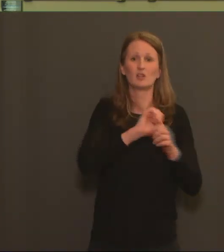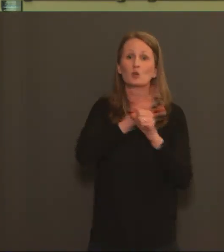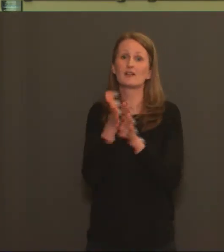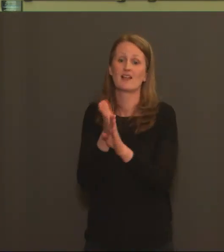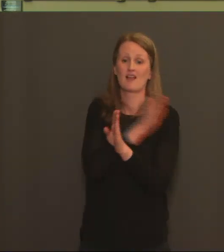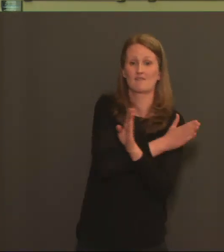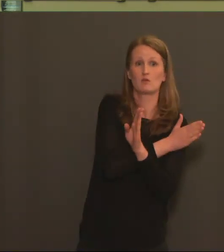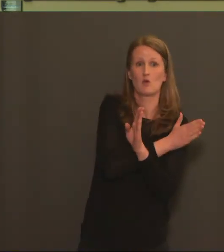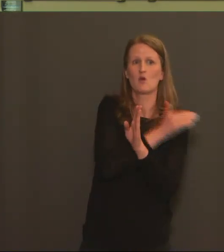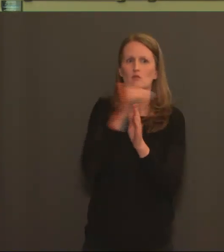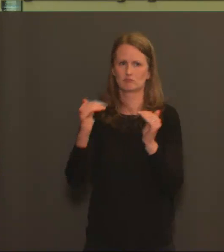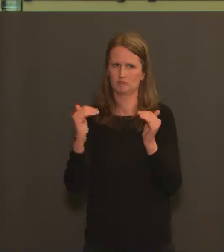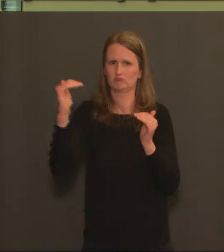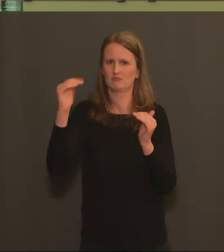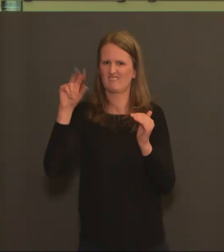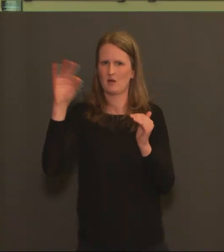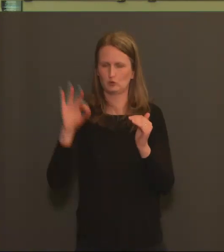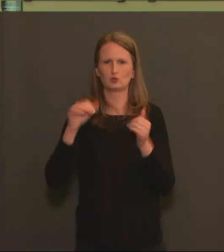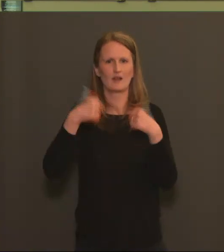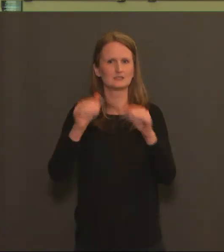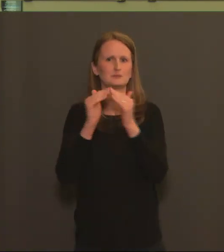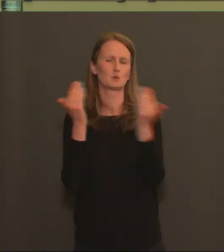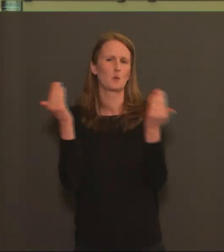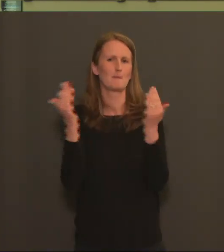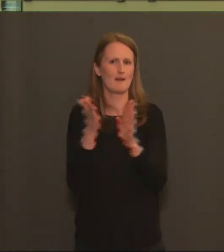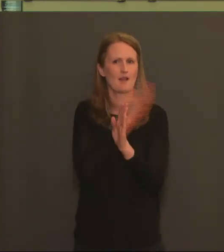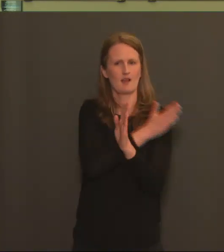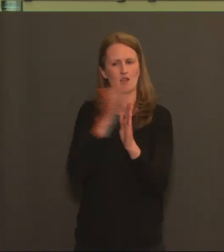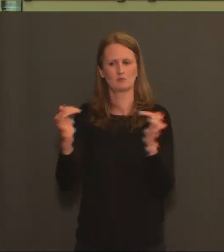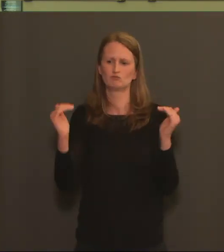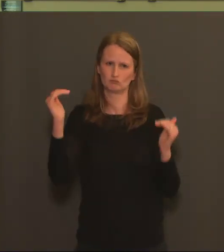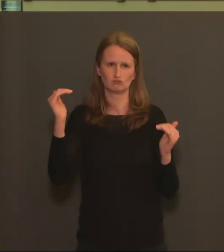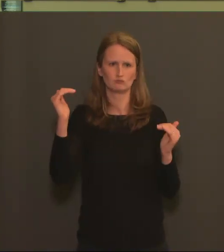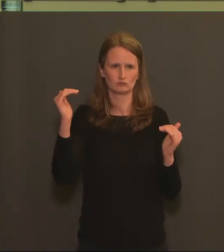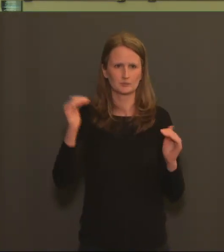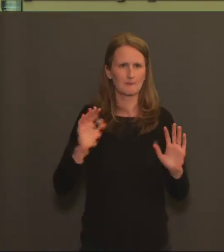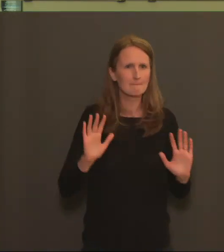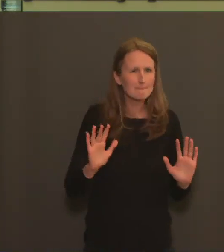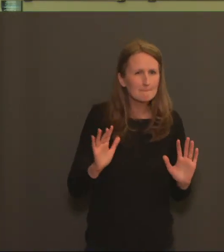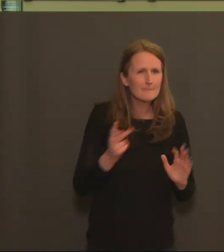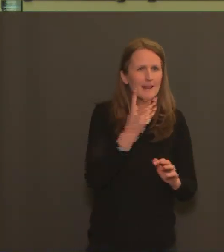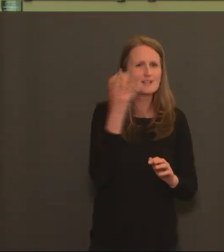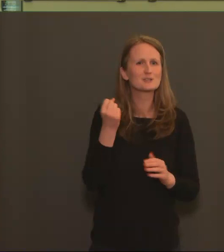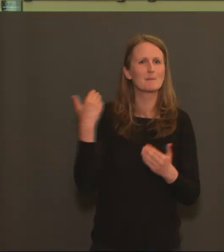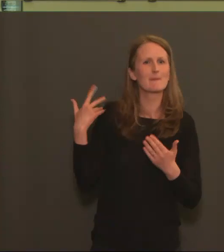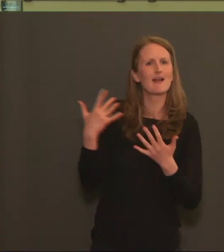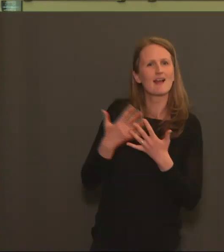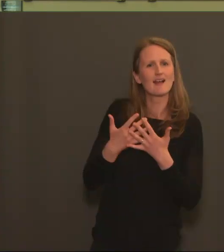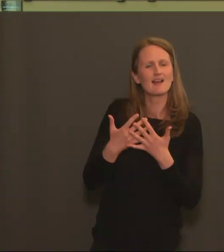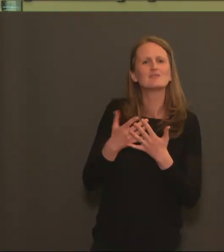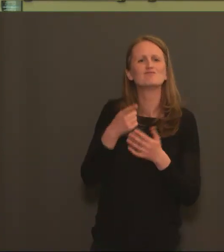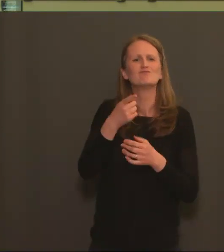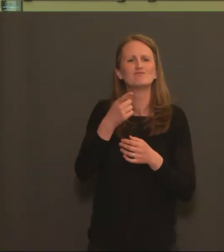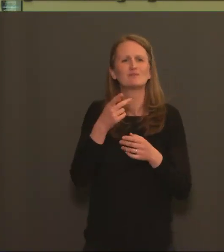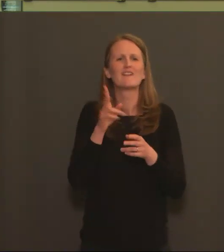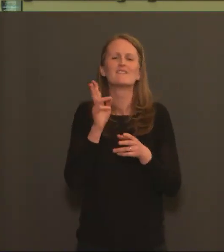les vacances d'automne et celles de carnaval, on était à 25%. Donc nous avons perdu là à peu près